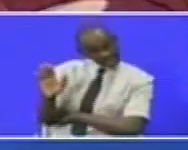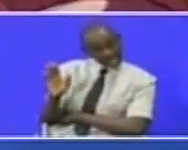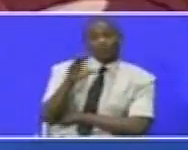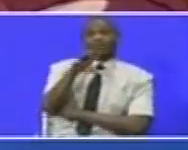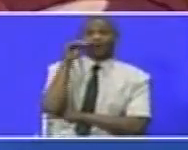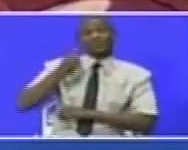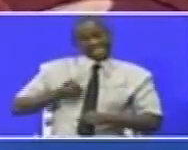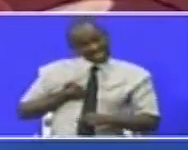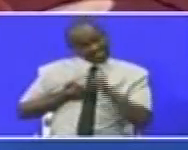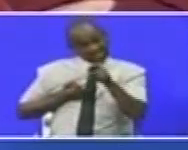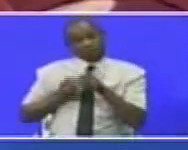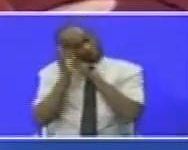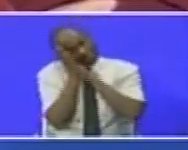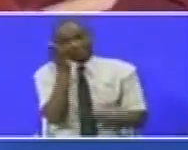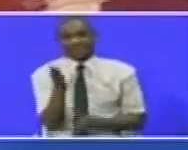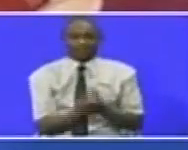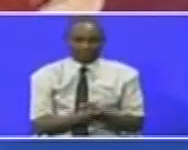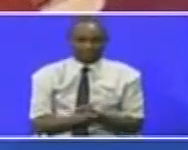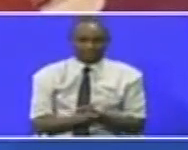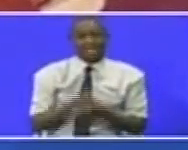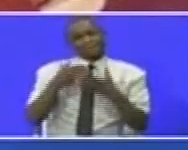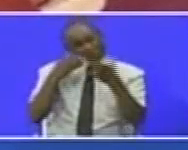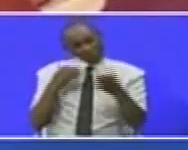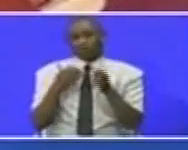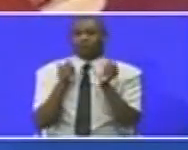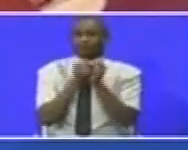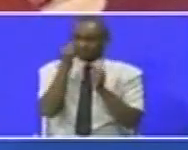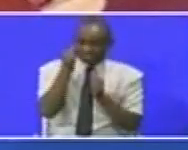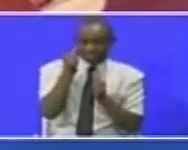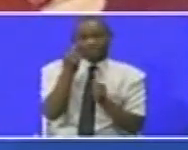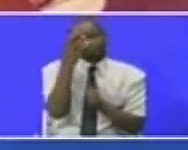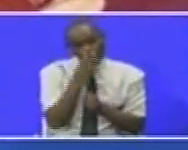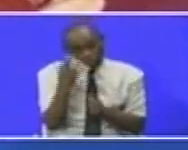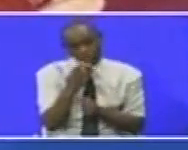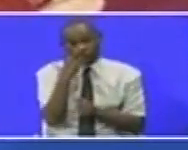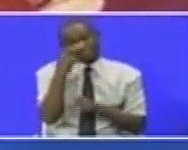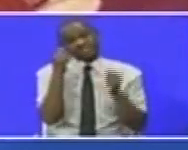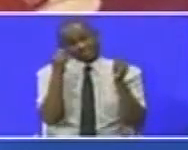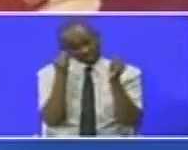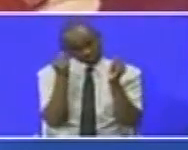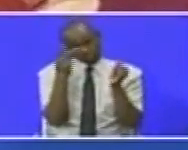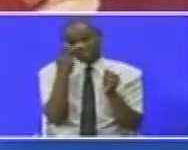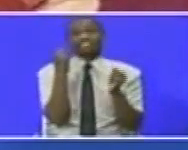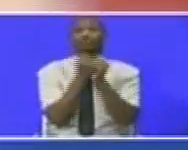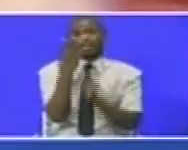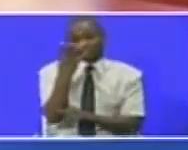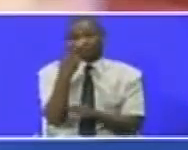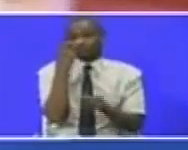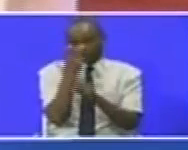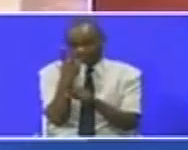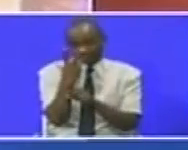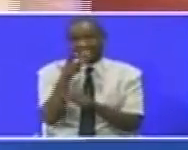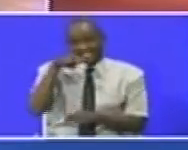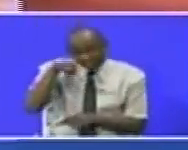tulipata msichana huyo kitandani kabla ya tarehe 15 mwezi wa 4 mwaka 2012. Hii ndio picha